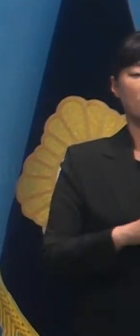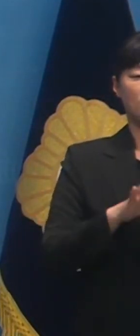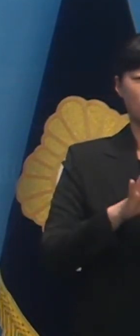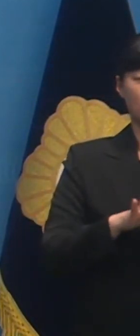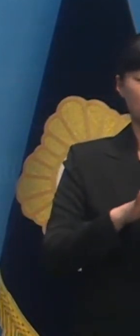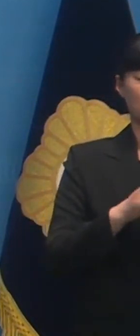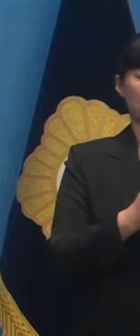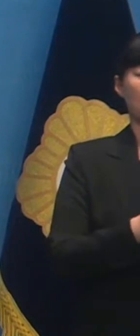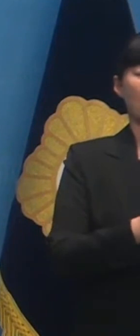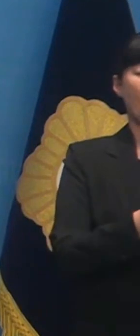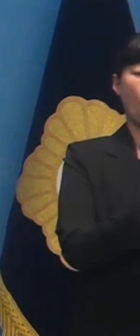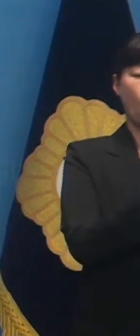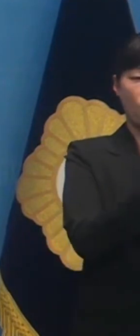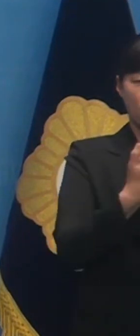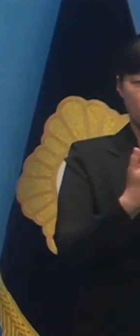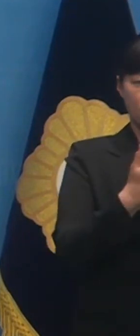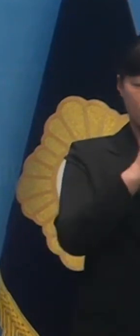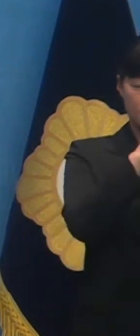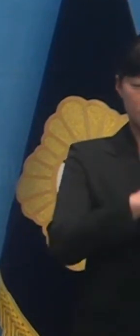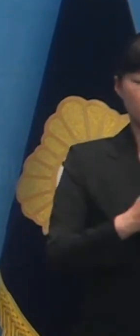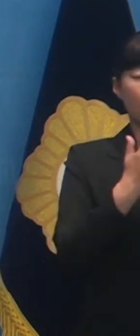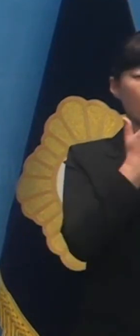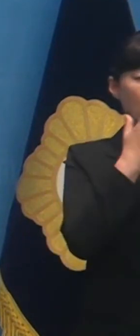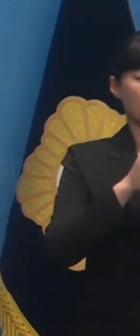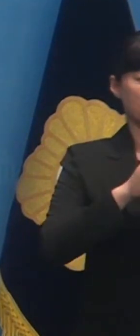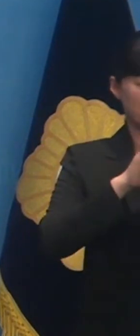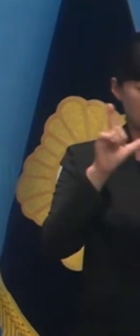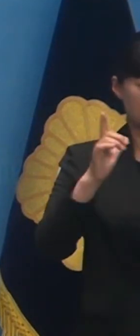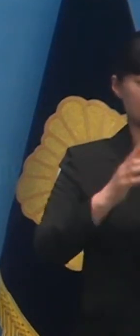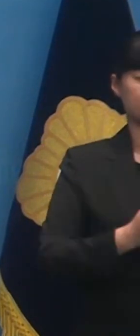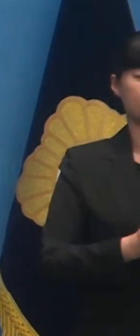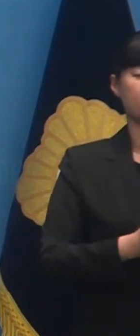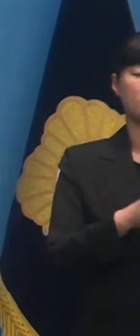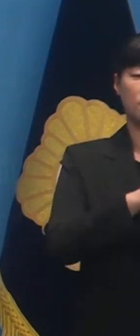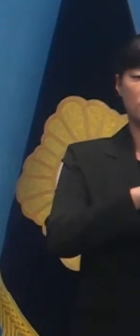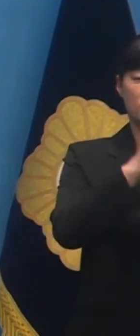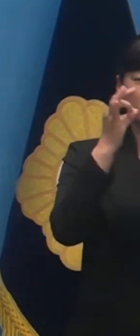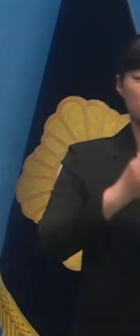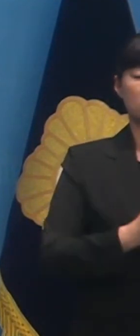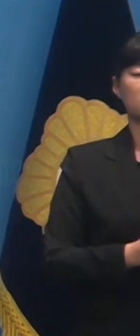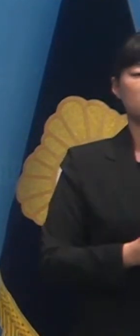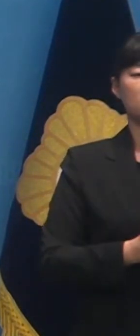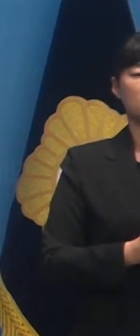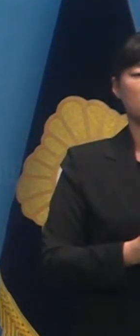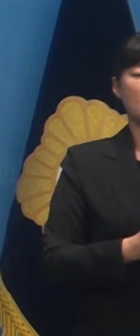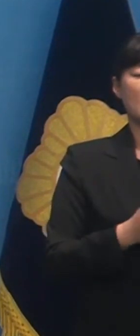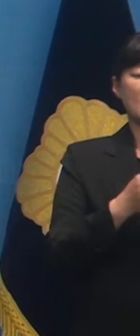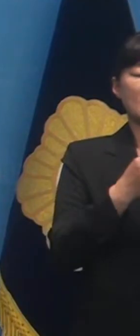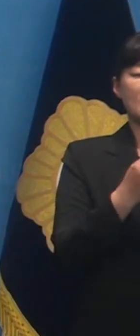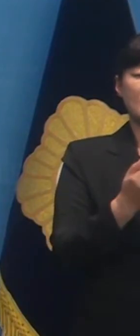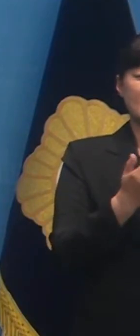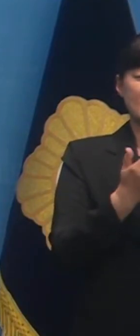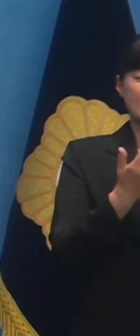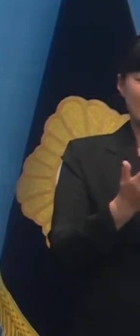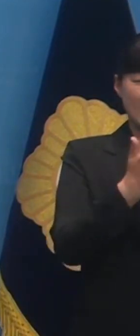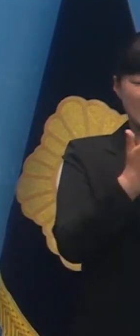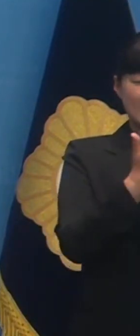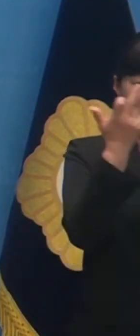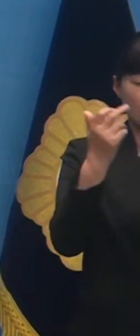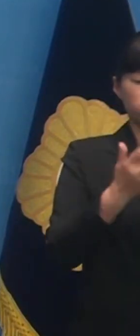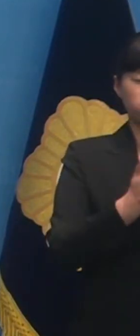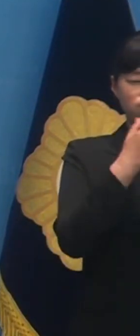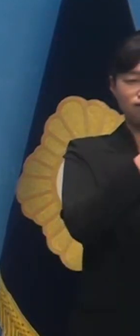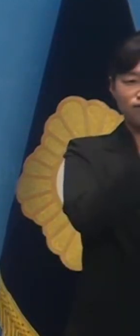이번 주 위원회 회의 일정입니다. 화요일 10일 오전 10시 국회 산불피해 지원 대책 특위는 전체